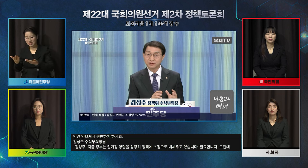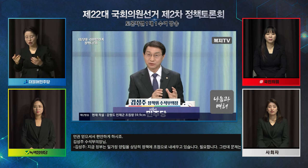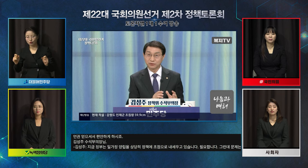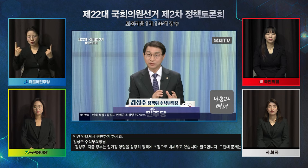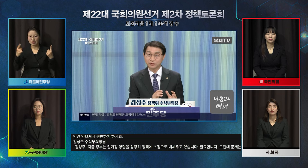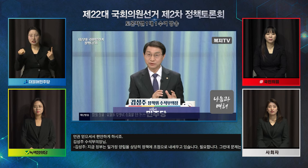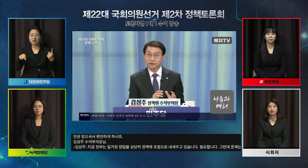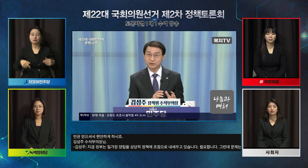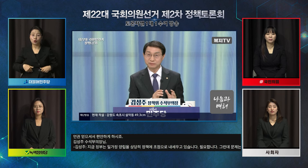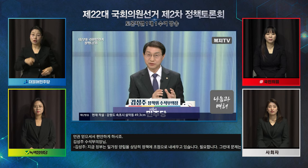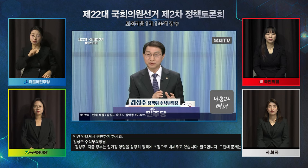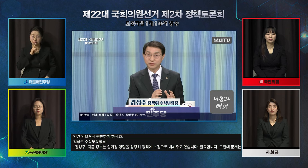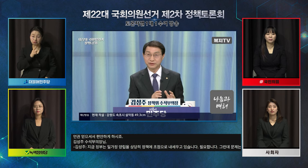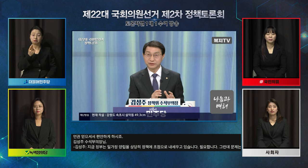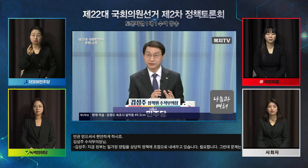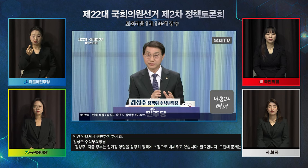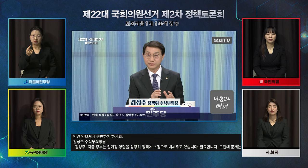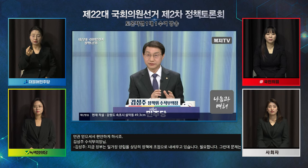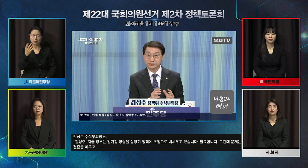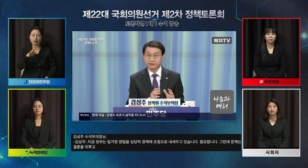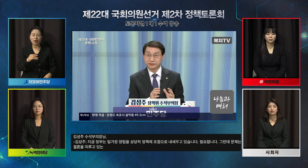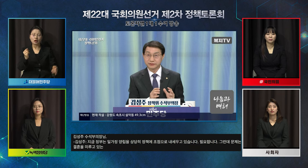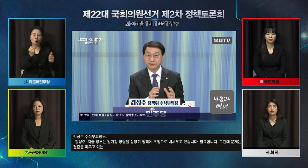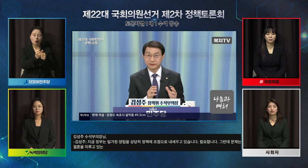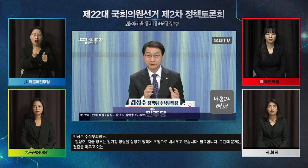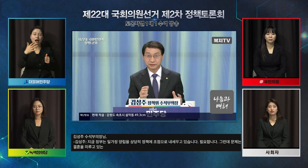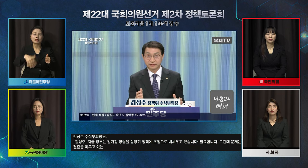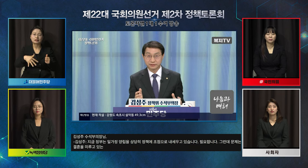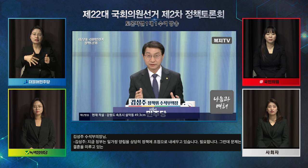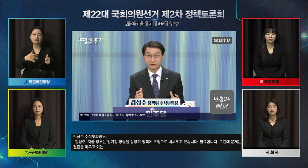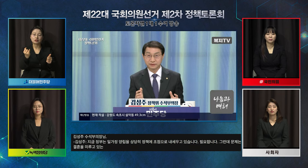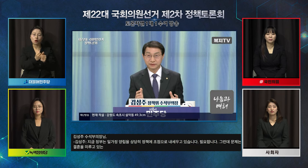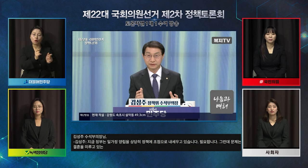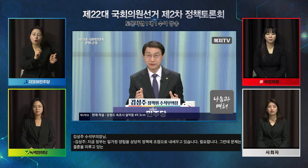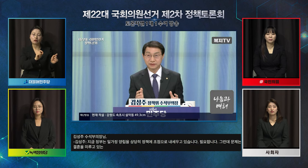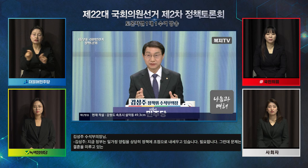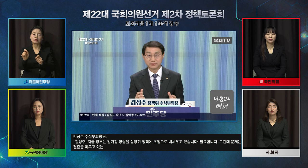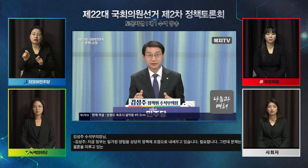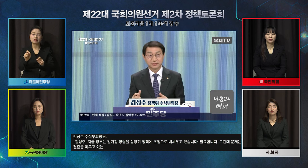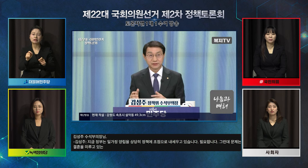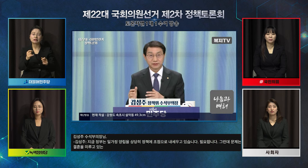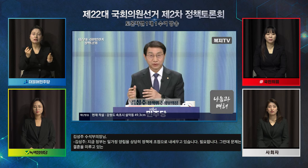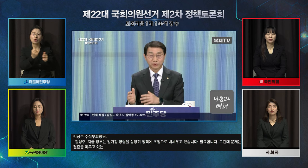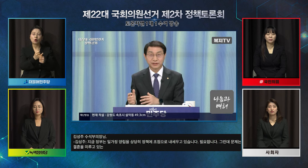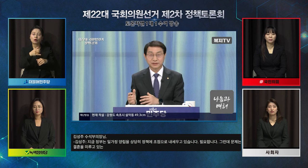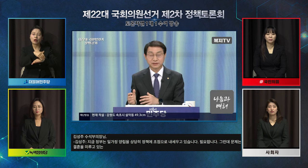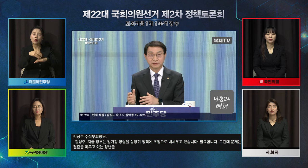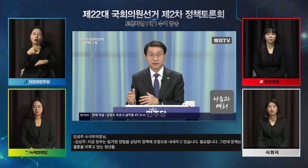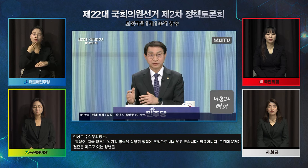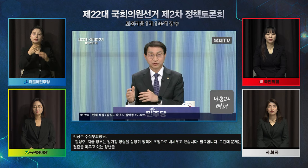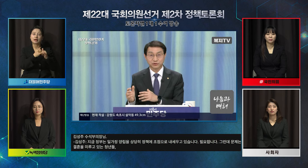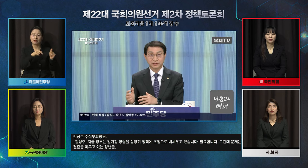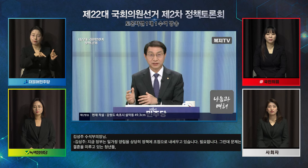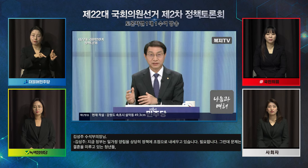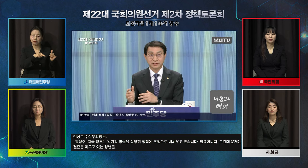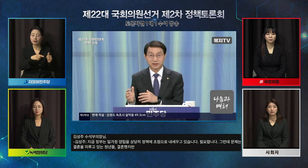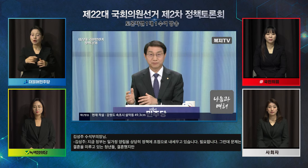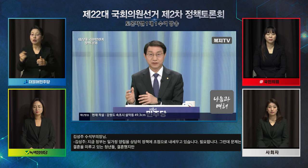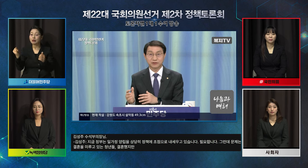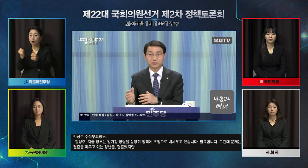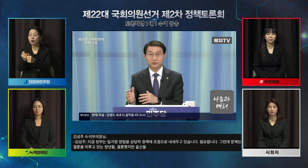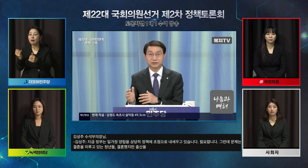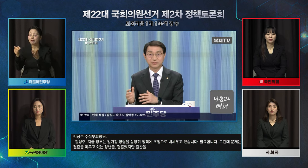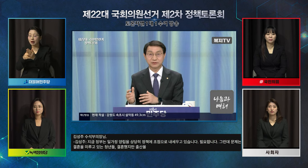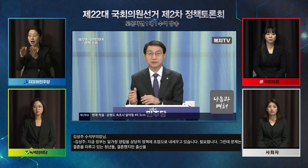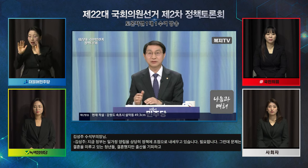결혼을 미루고 있는 청년들, 결혼했지만 출산을